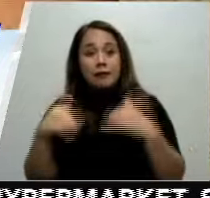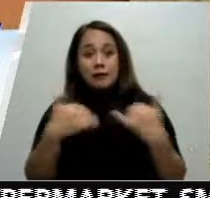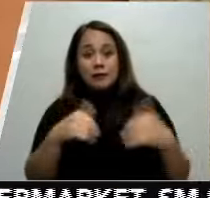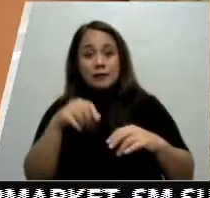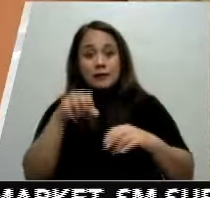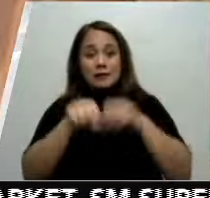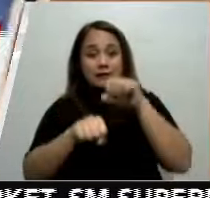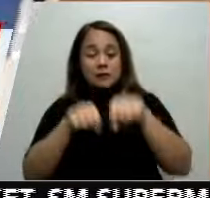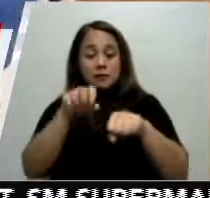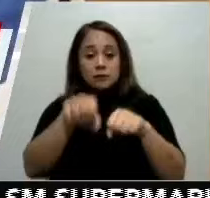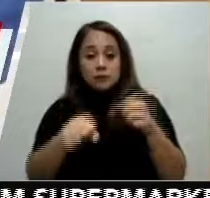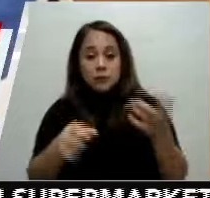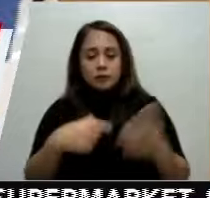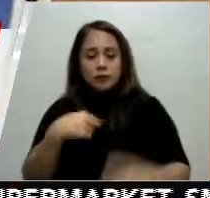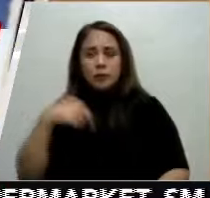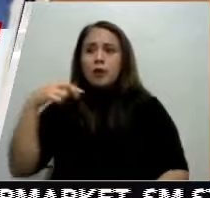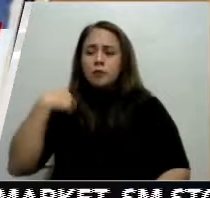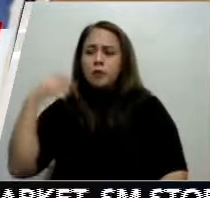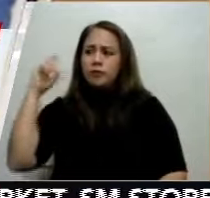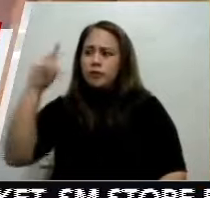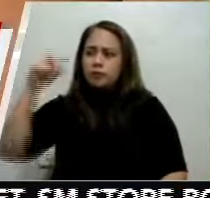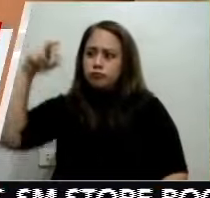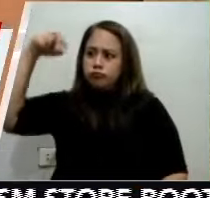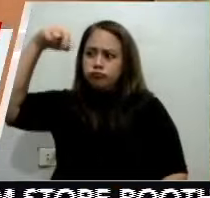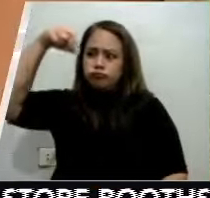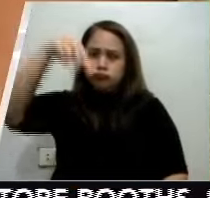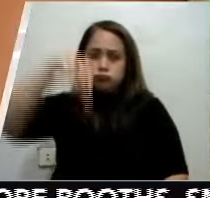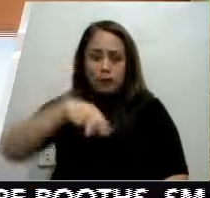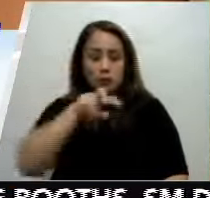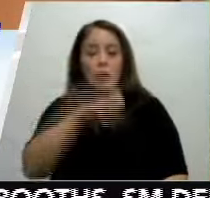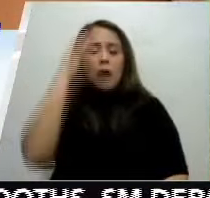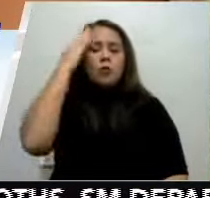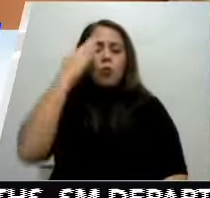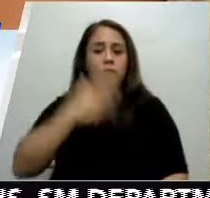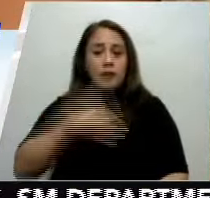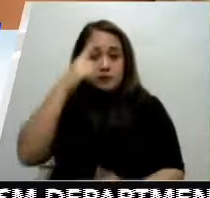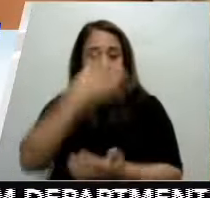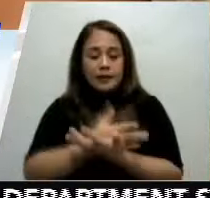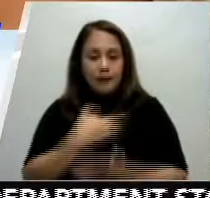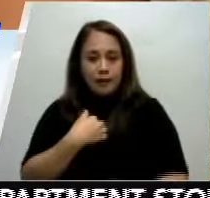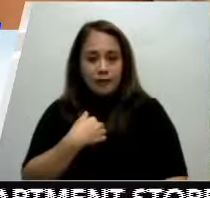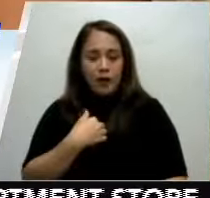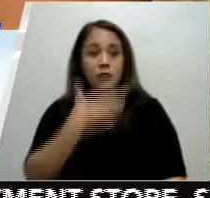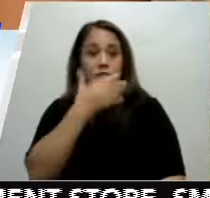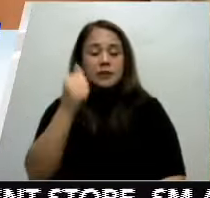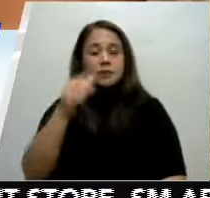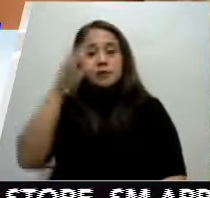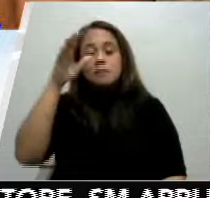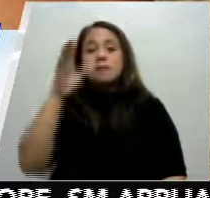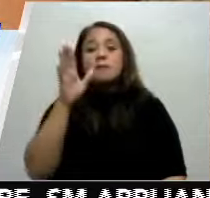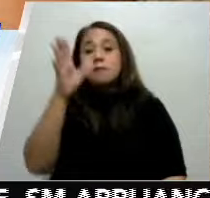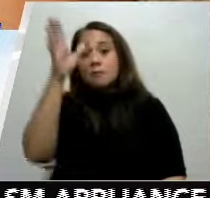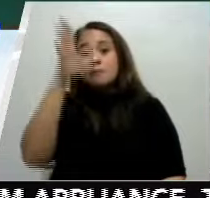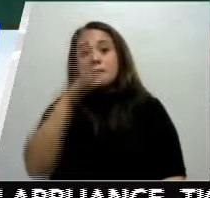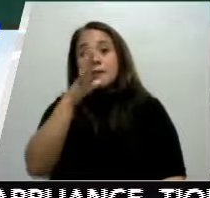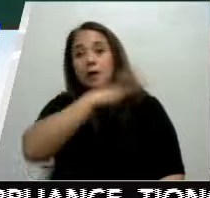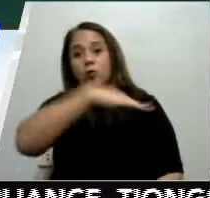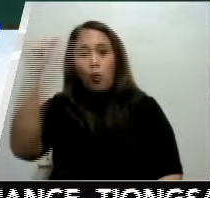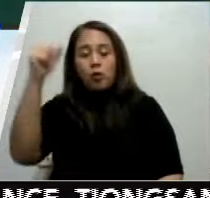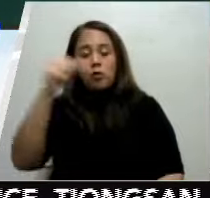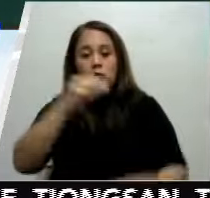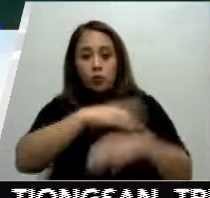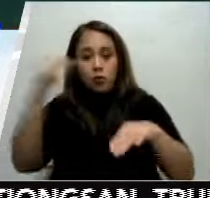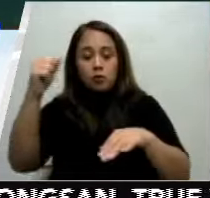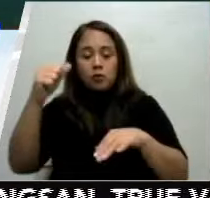Dali-dali ako pababa. Alam ko talaga nandito yung anak ko eh. Buti nga tinawag sa ng mama niya umakyat para dalan ako ng tubig. Siya